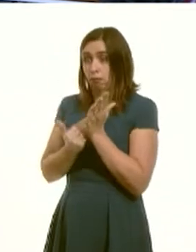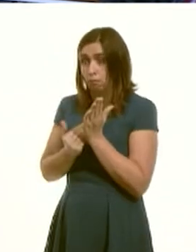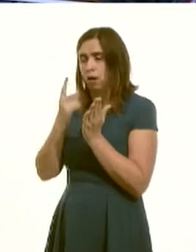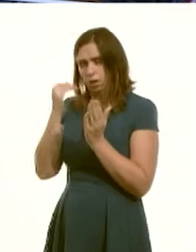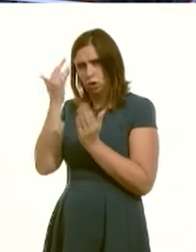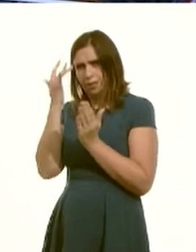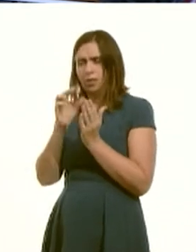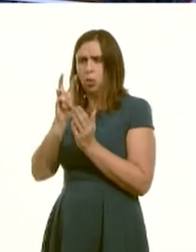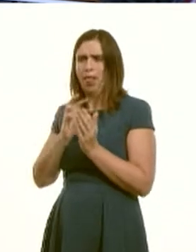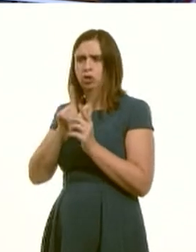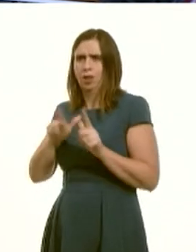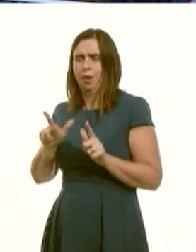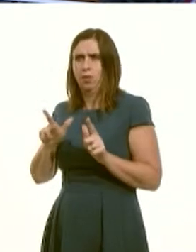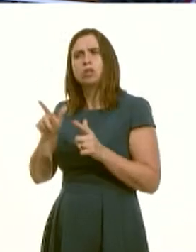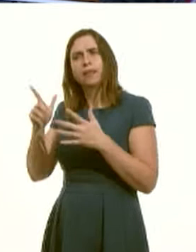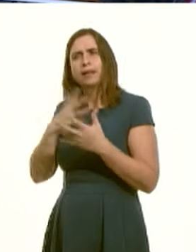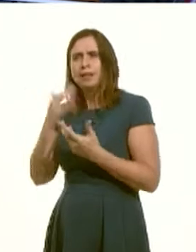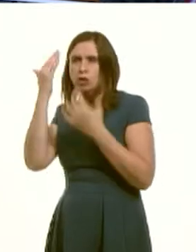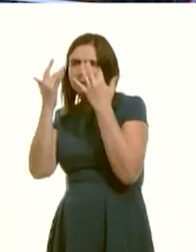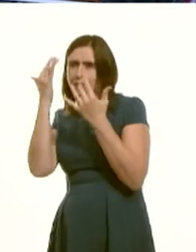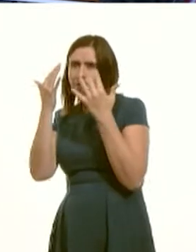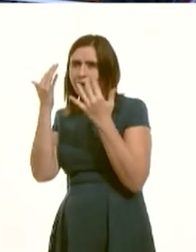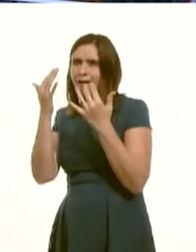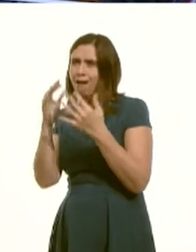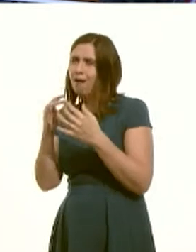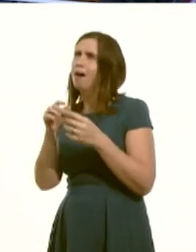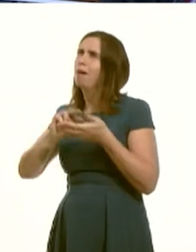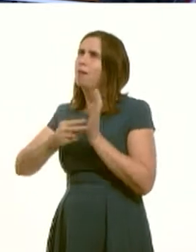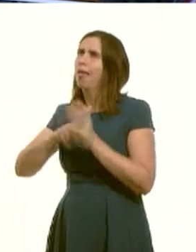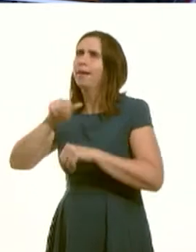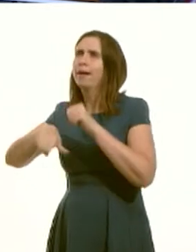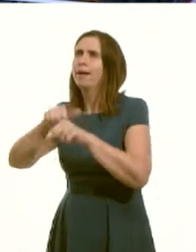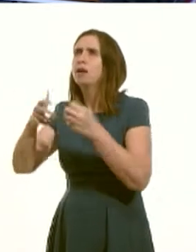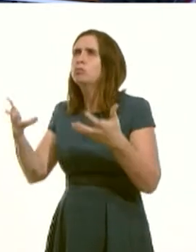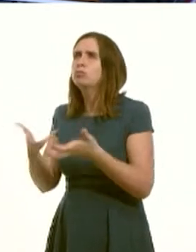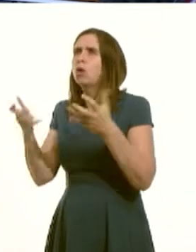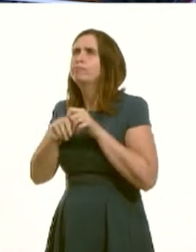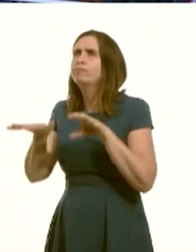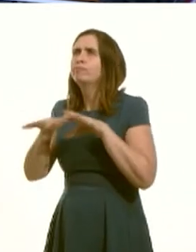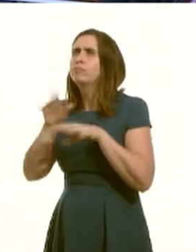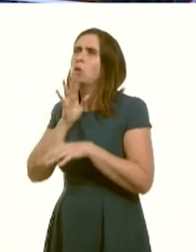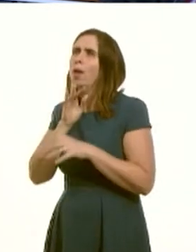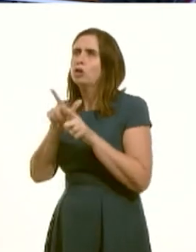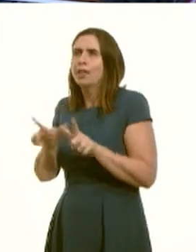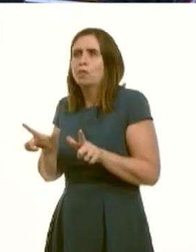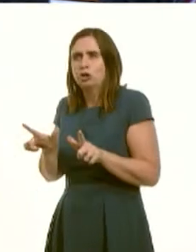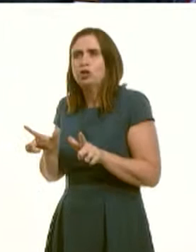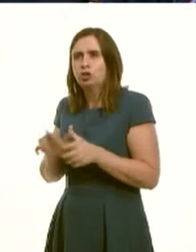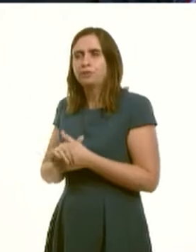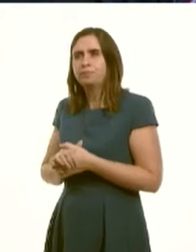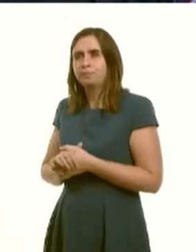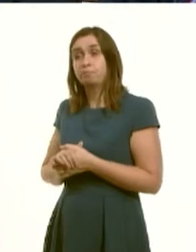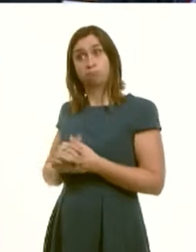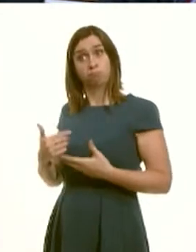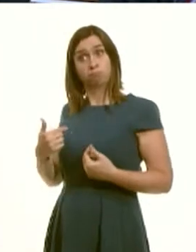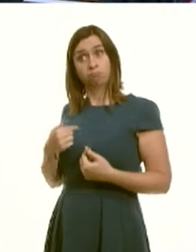ym mha ffordd tifas y system cynllunio, maen nhw'n hybu'r iaith. Ac wrth gwrs, fi'n sôn amdano Comisiwn Sir Gar, Comisiwn wrth